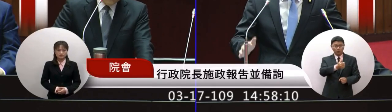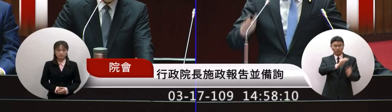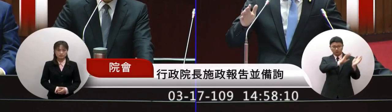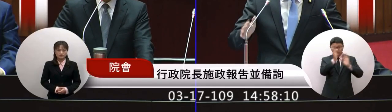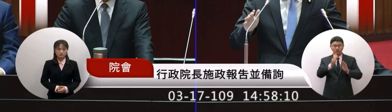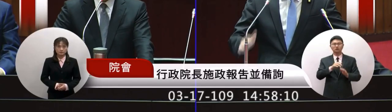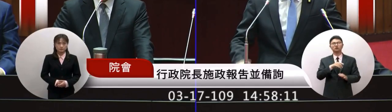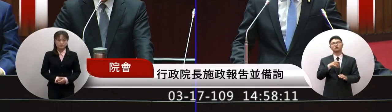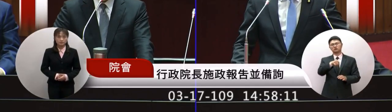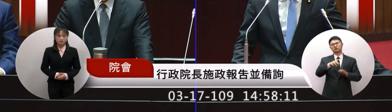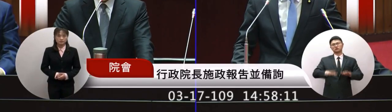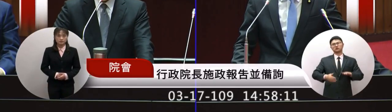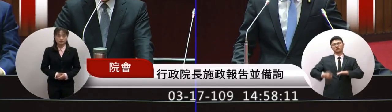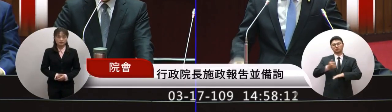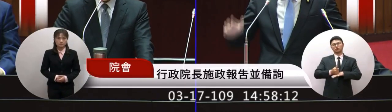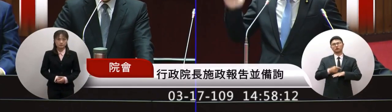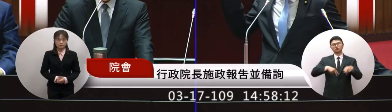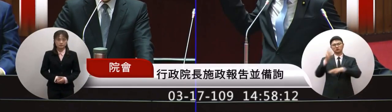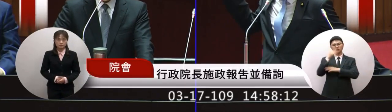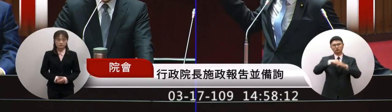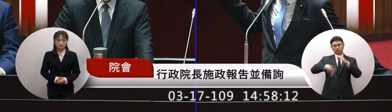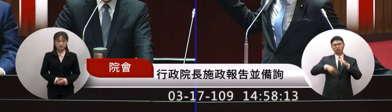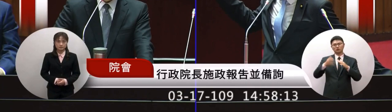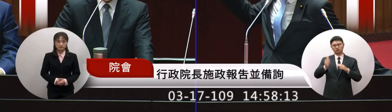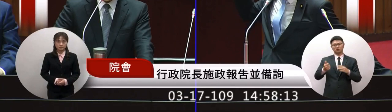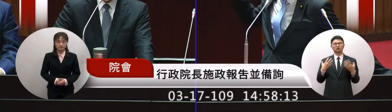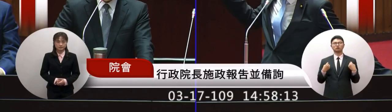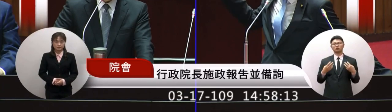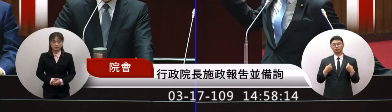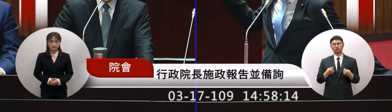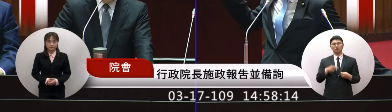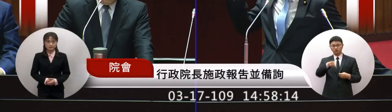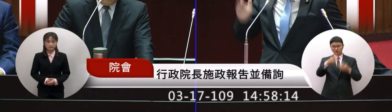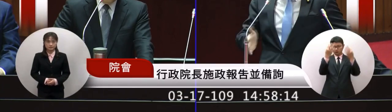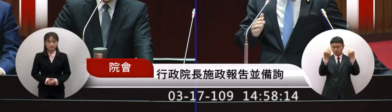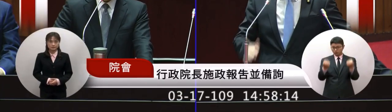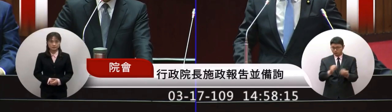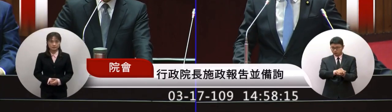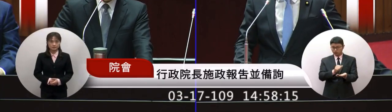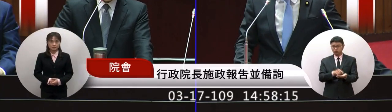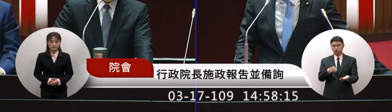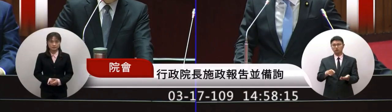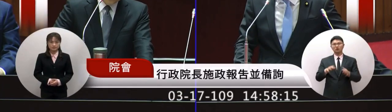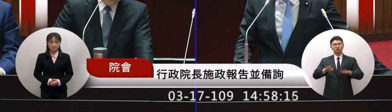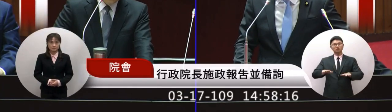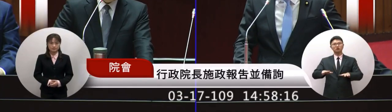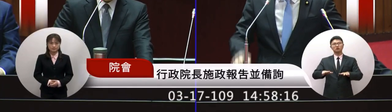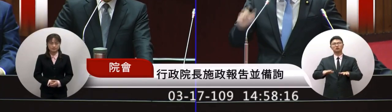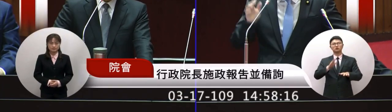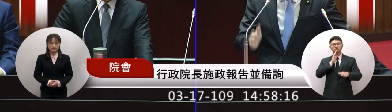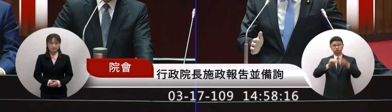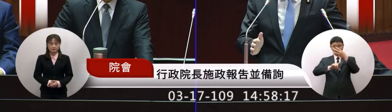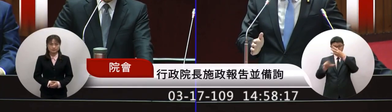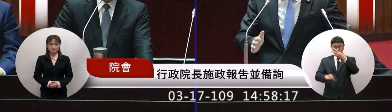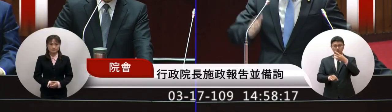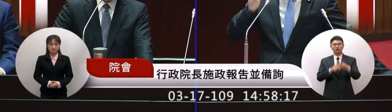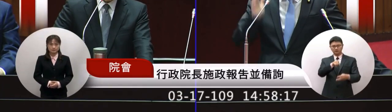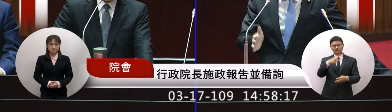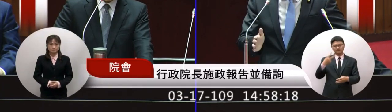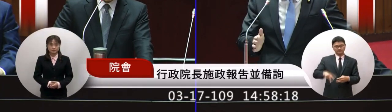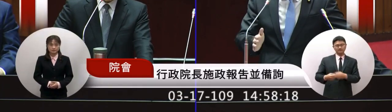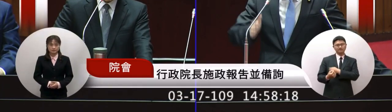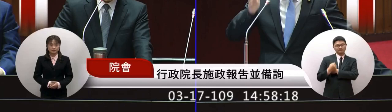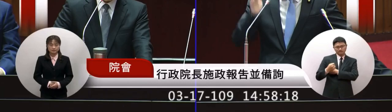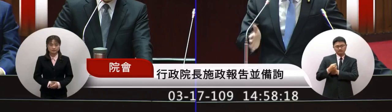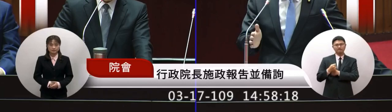您现在还是行政院院长，这些数字还在这边，现在才今年3月，你还有机会，还